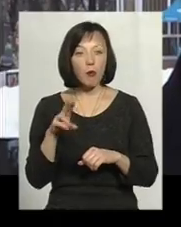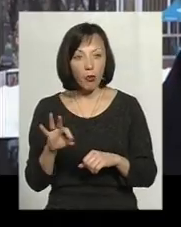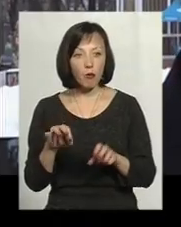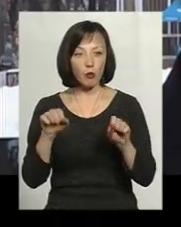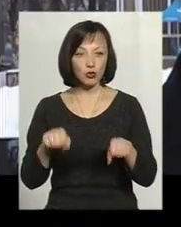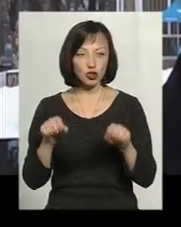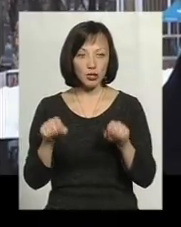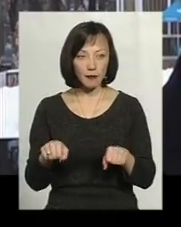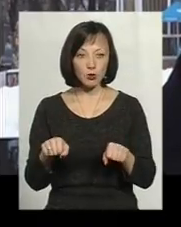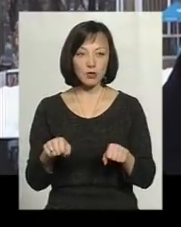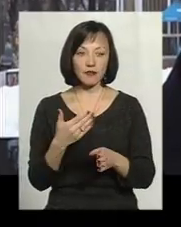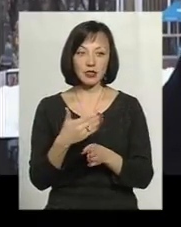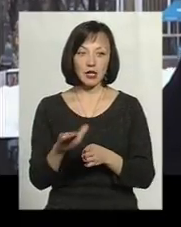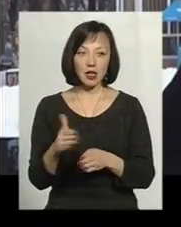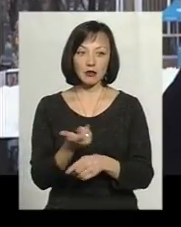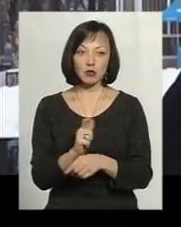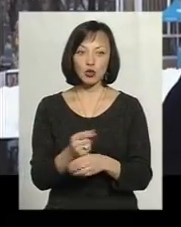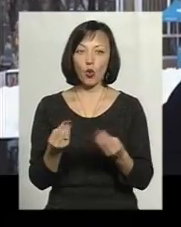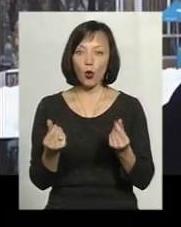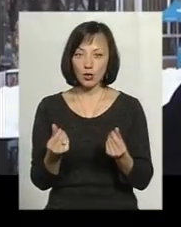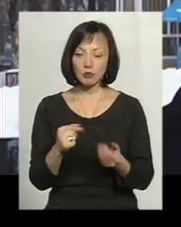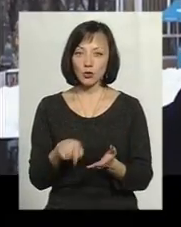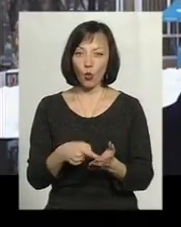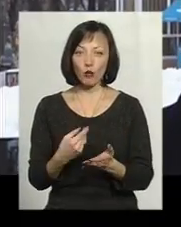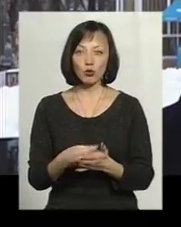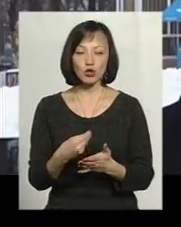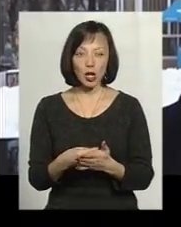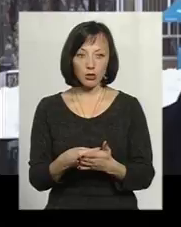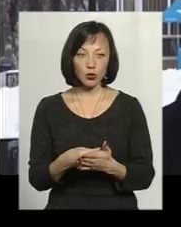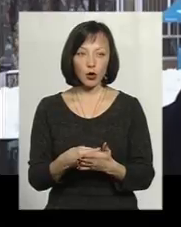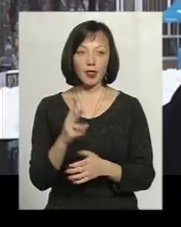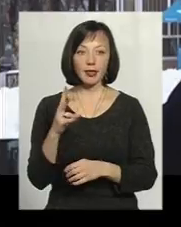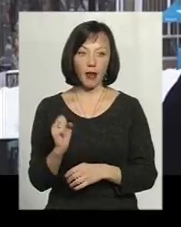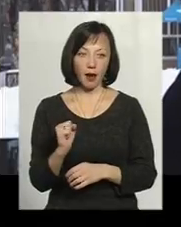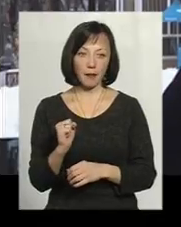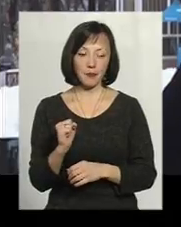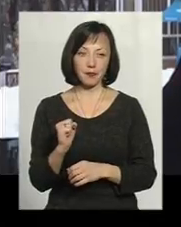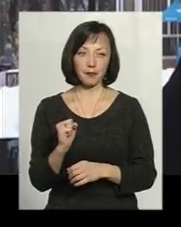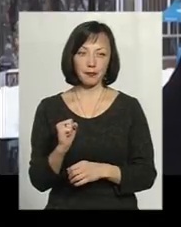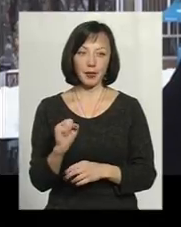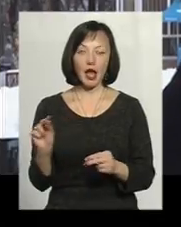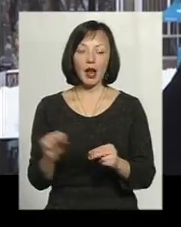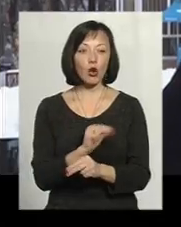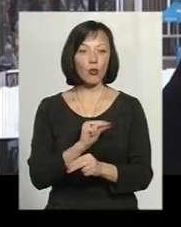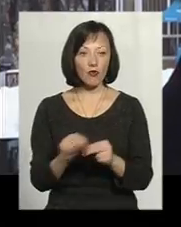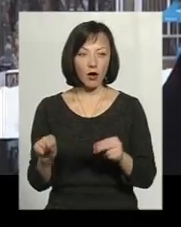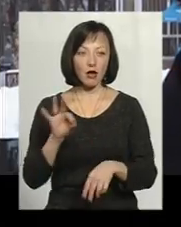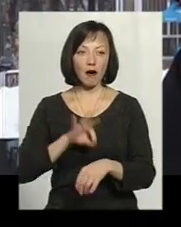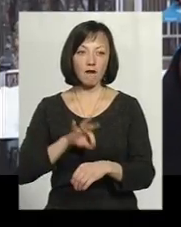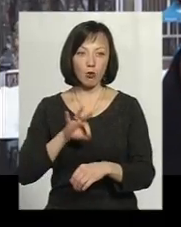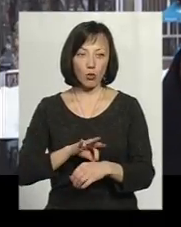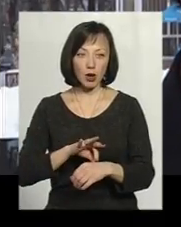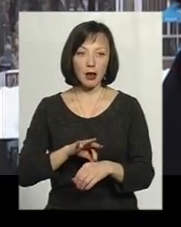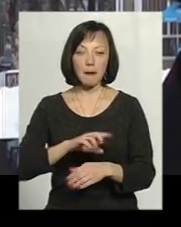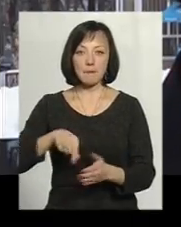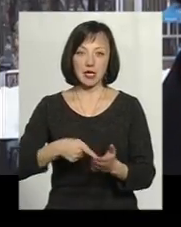можливості виділяти більше коштів з міського бюджету на лікування хворих